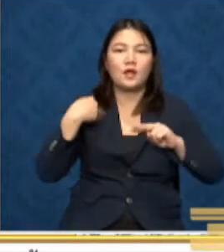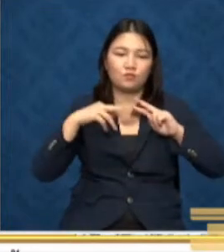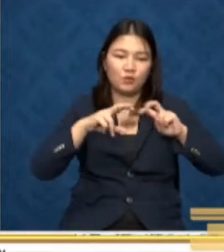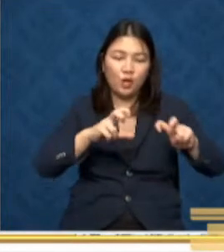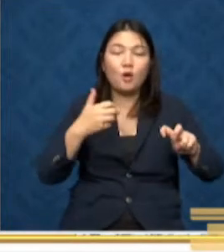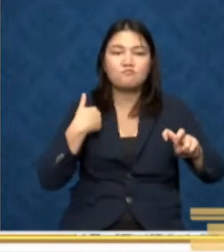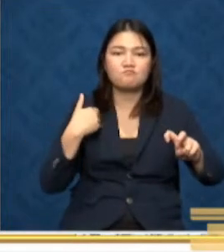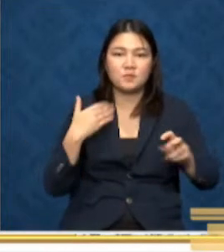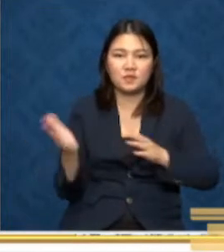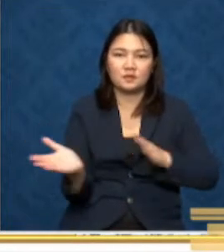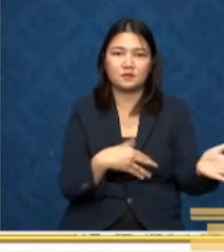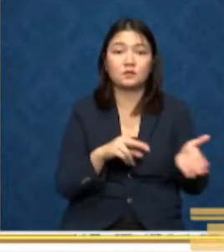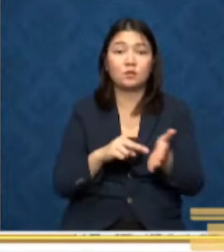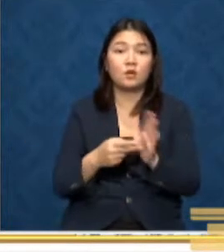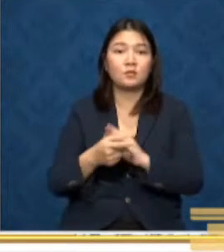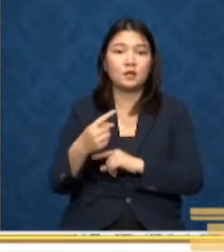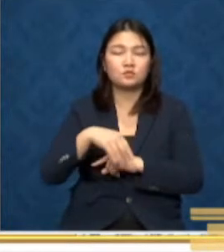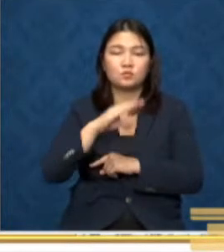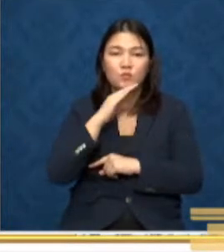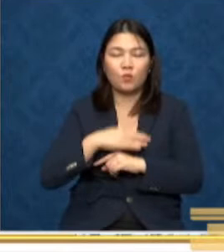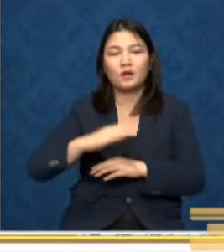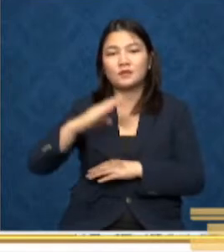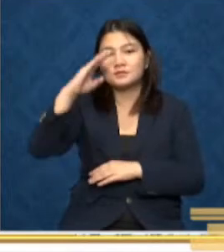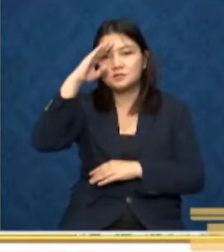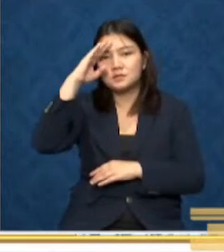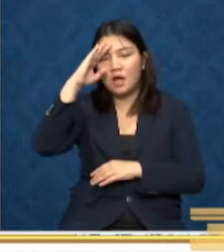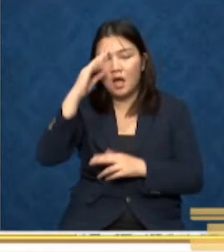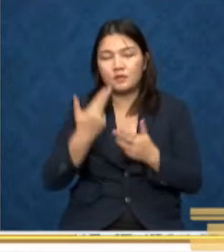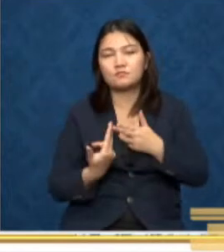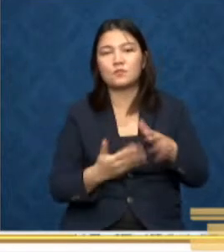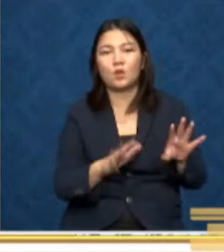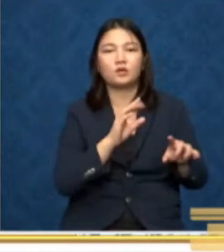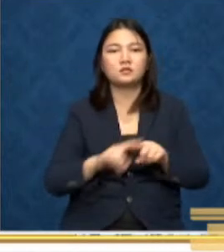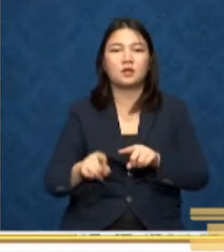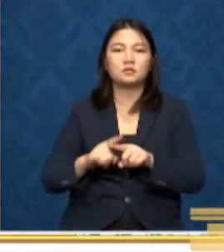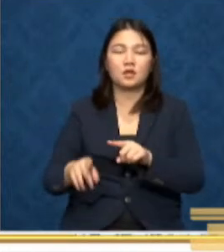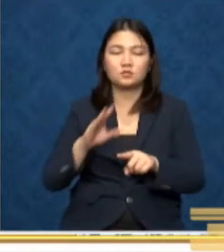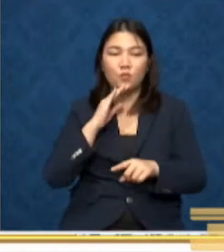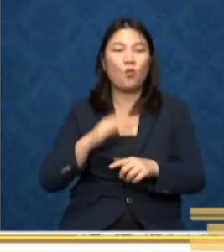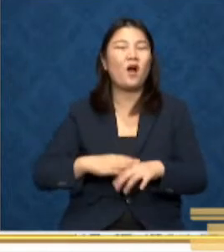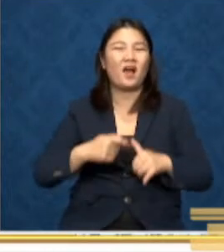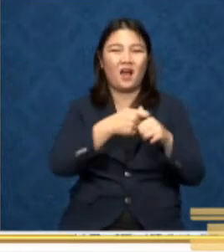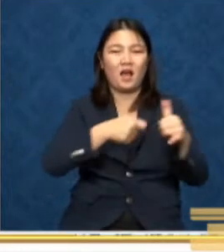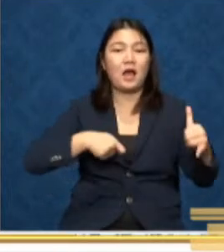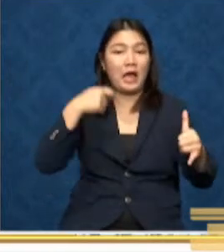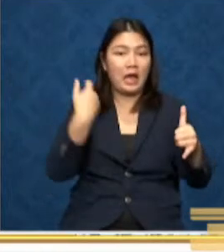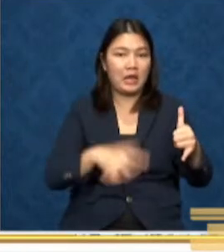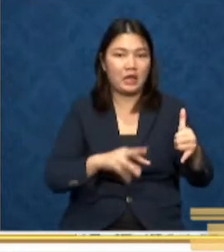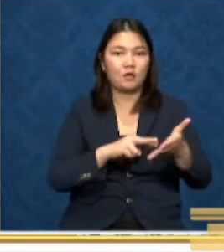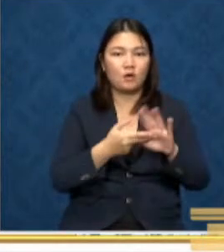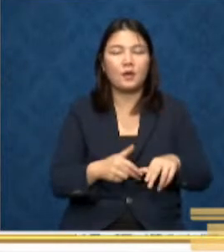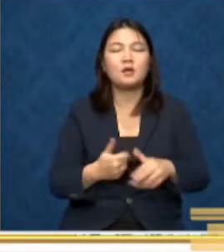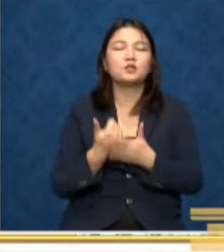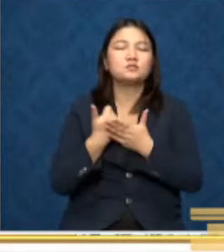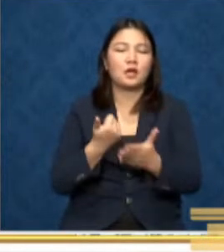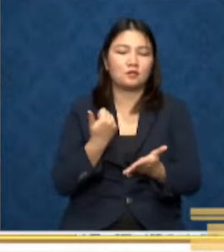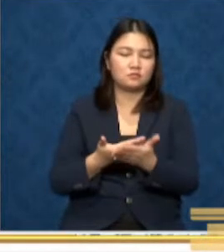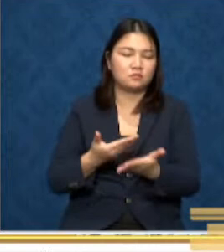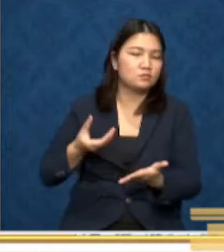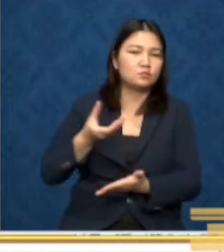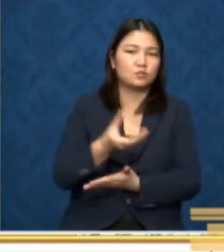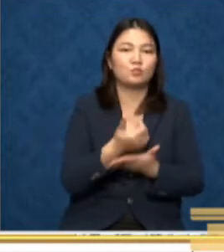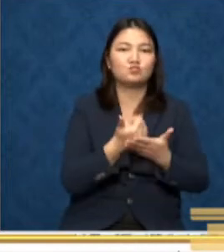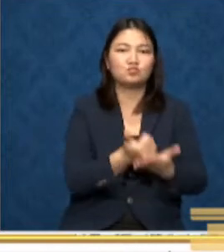จับเอกสารยกเลิกการนิรโทษกรรมทหารและผ่านกฎหมายค่าชดเชยค่ะในประเทศชิลีค่ะ